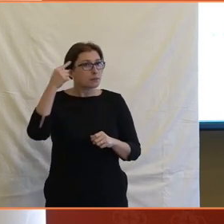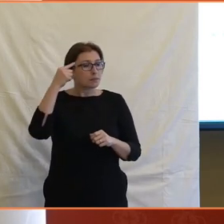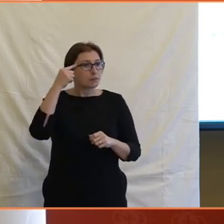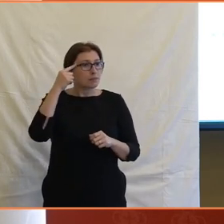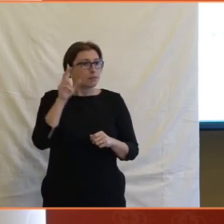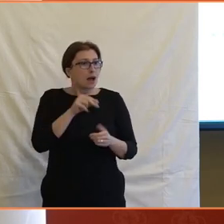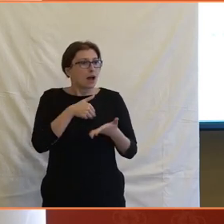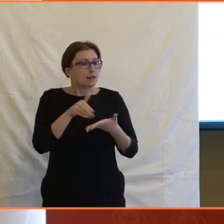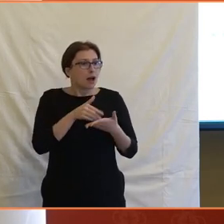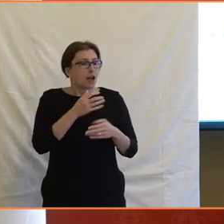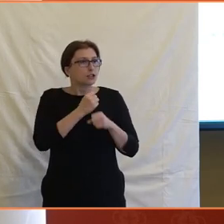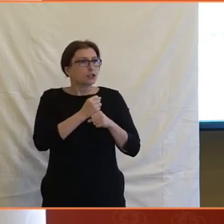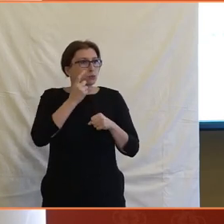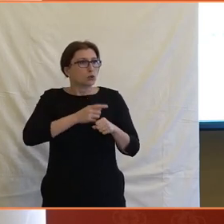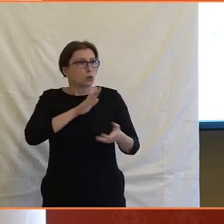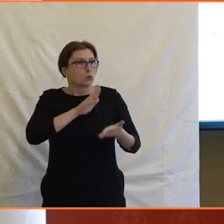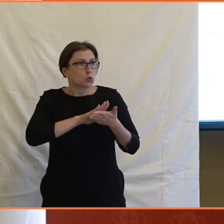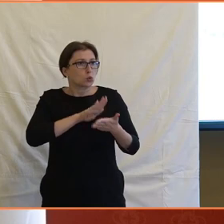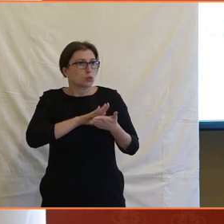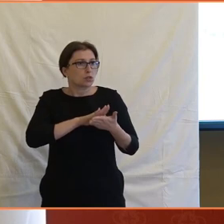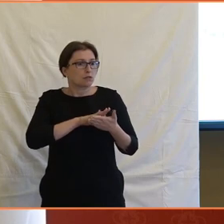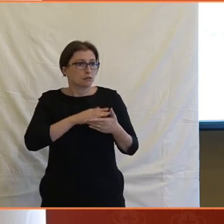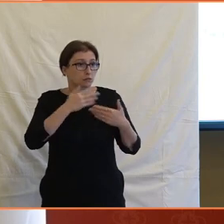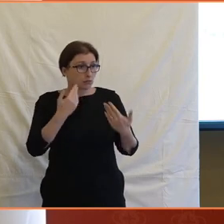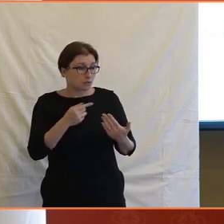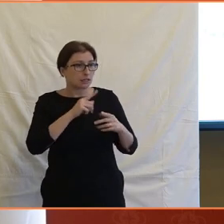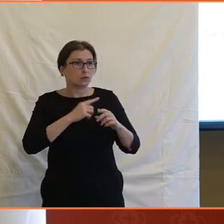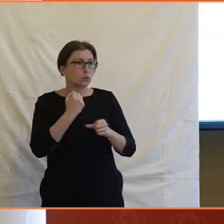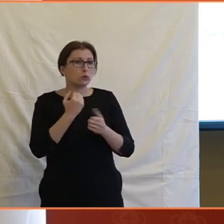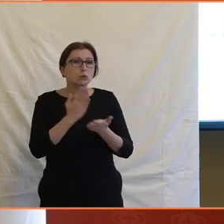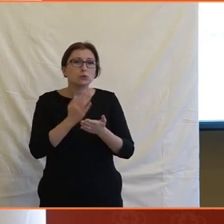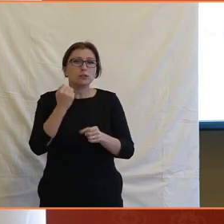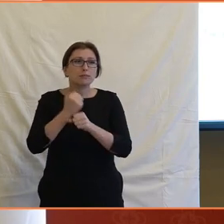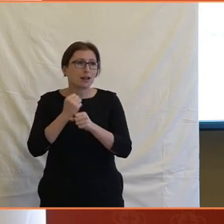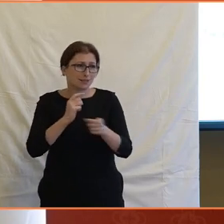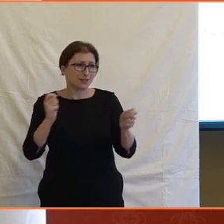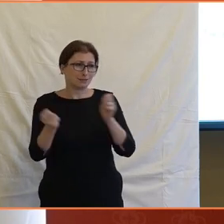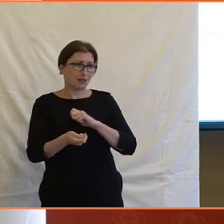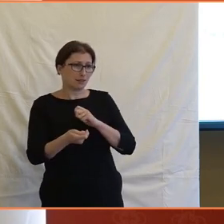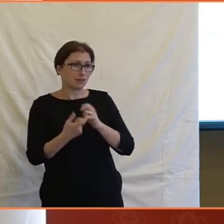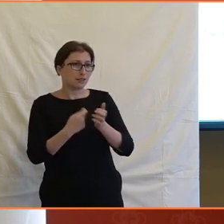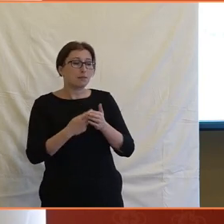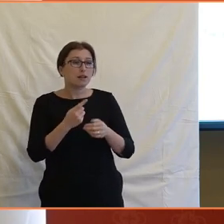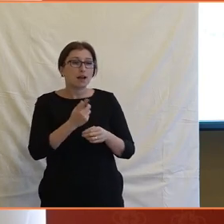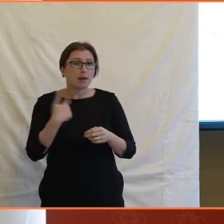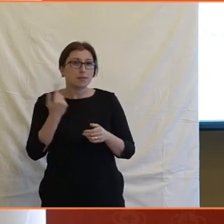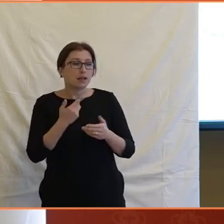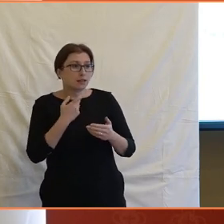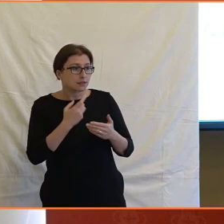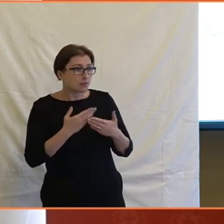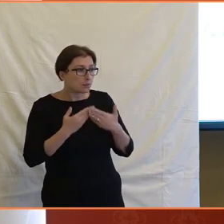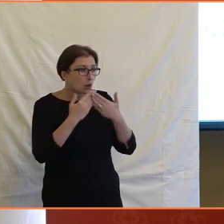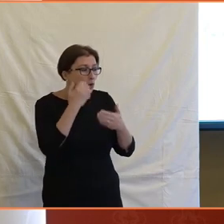nepřepla a my s tím vůbec neumíme pracovat a vůbec s těm lidem vlastně jako nepomůžeme a přitom jako spousta